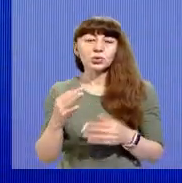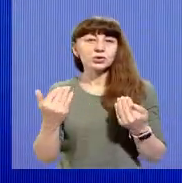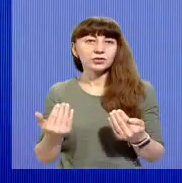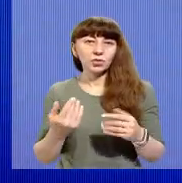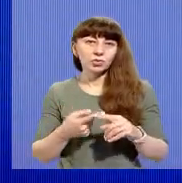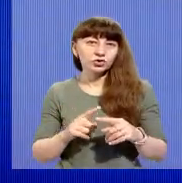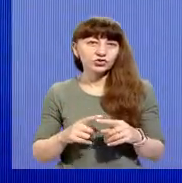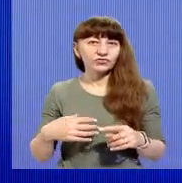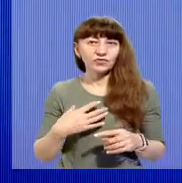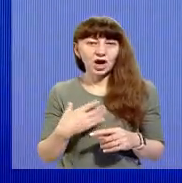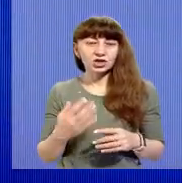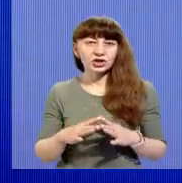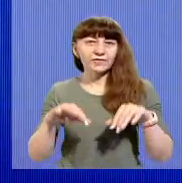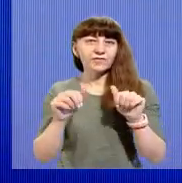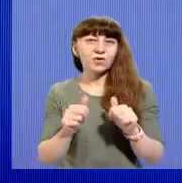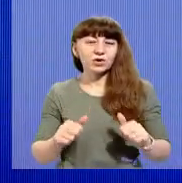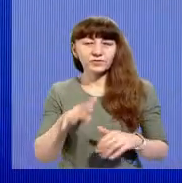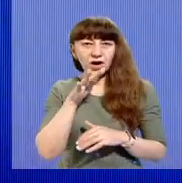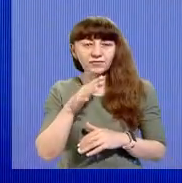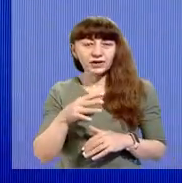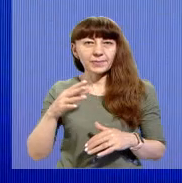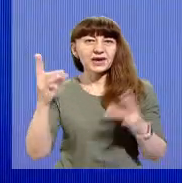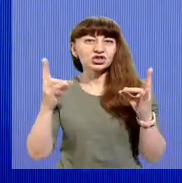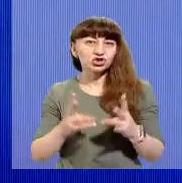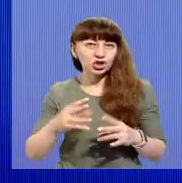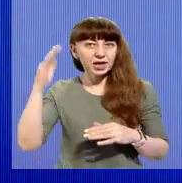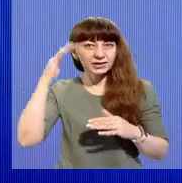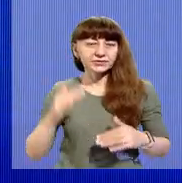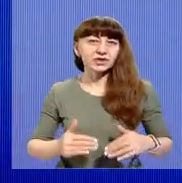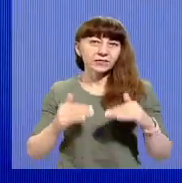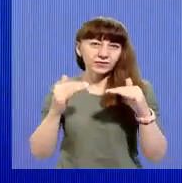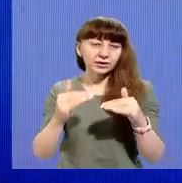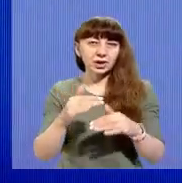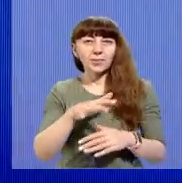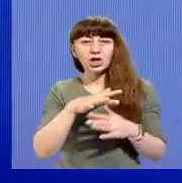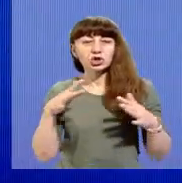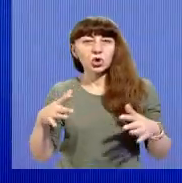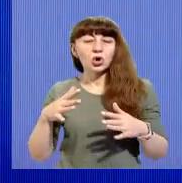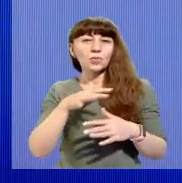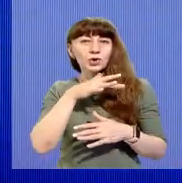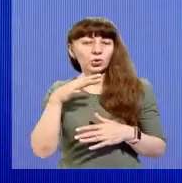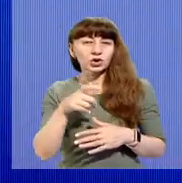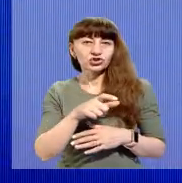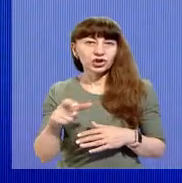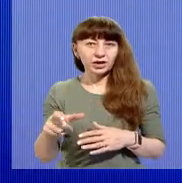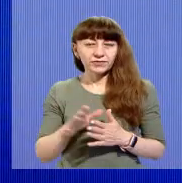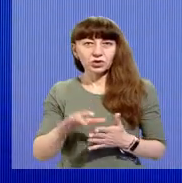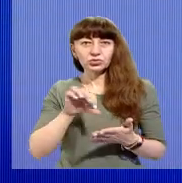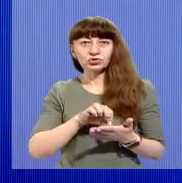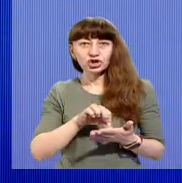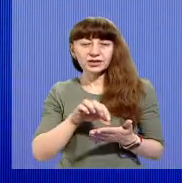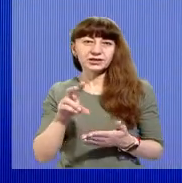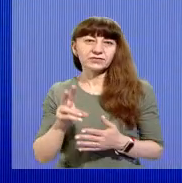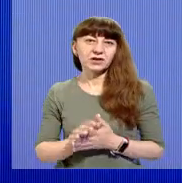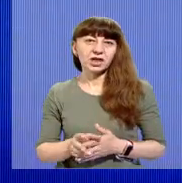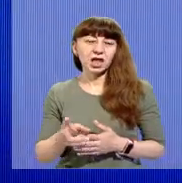Бұл шара дәстүрге айналған, бірақ бүгін ерекше сипат алып отыр. Табиғи апат уақытында өңіріміздің тұрғындардың амандығы үшін жұмылған адамдар